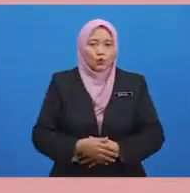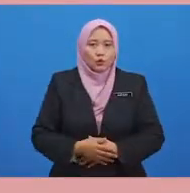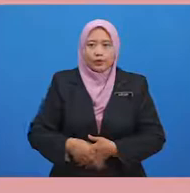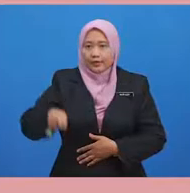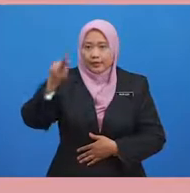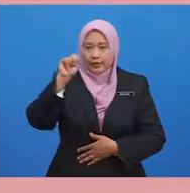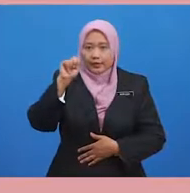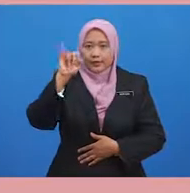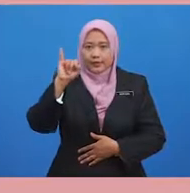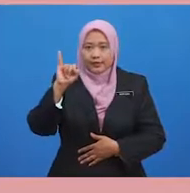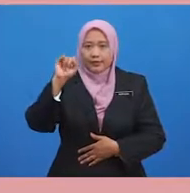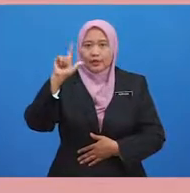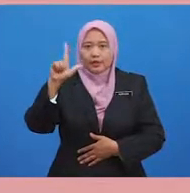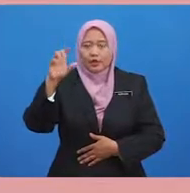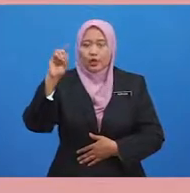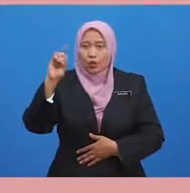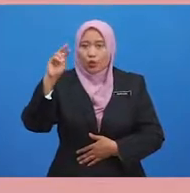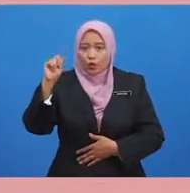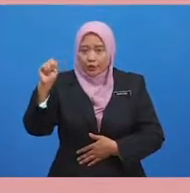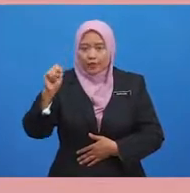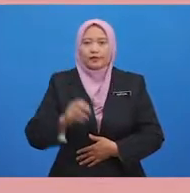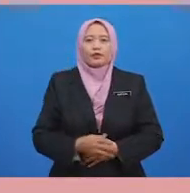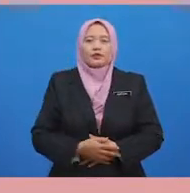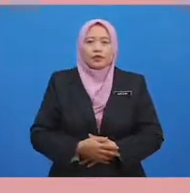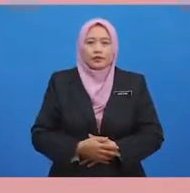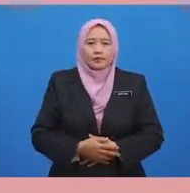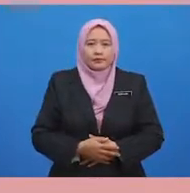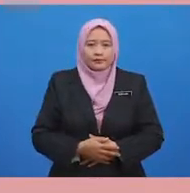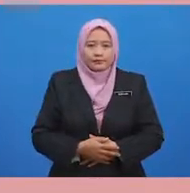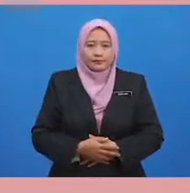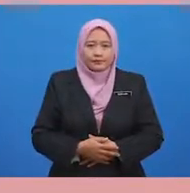Nilon merupakan contoh gentian sintetik.